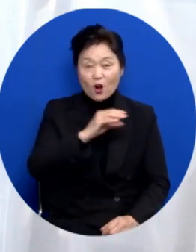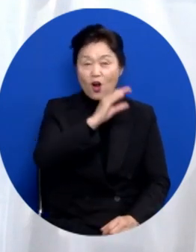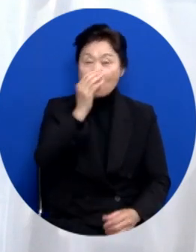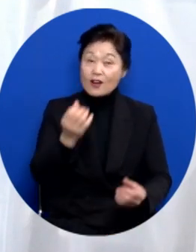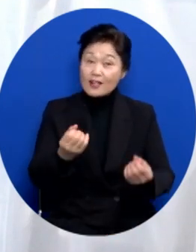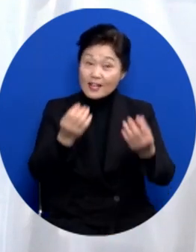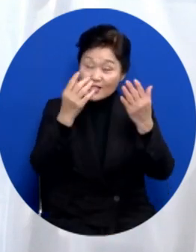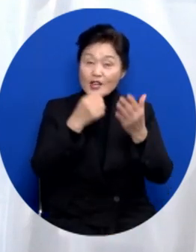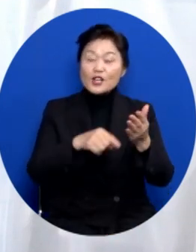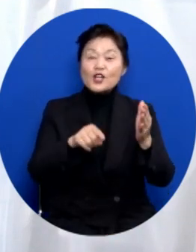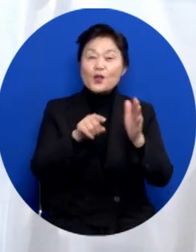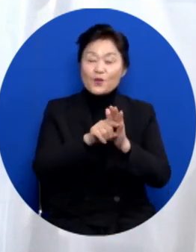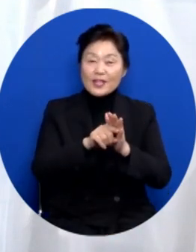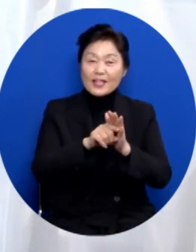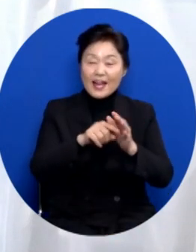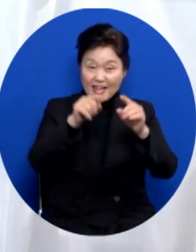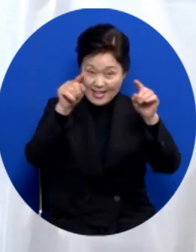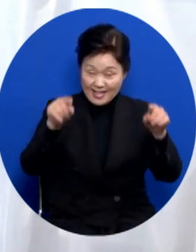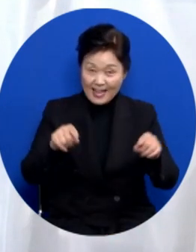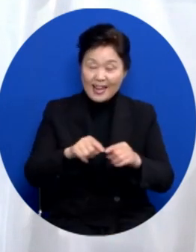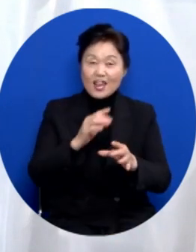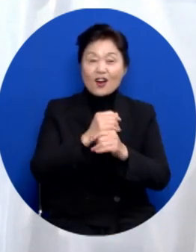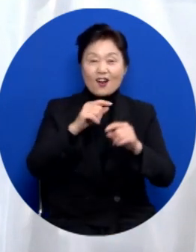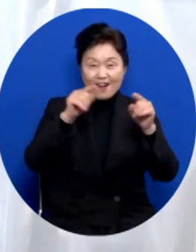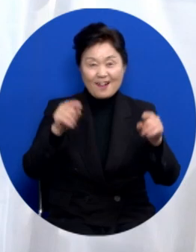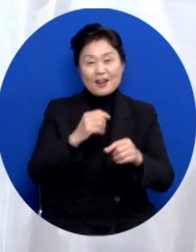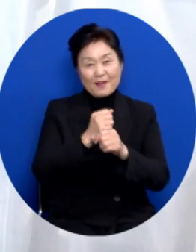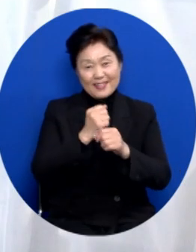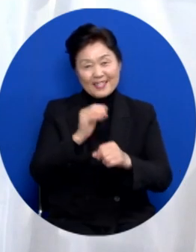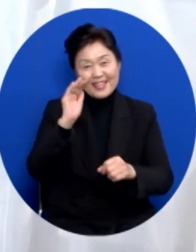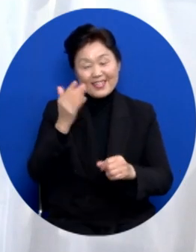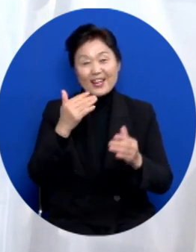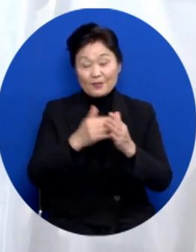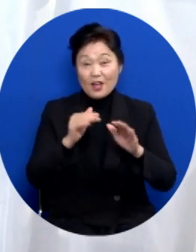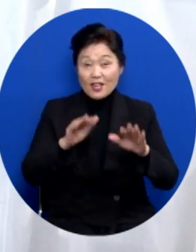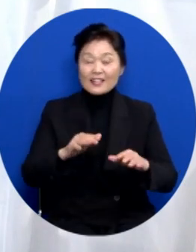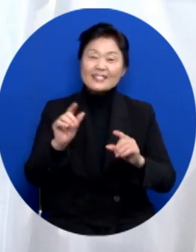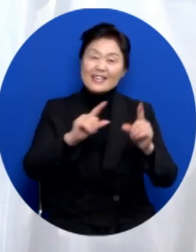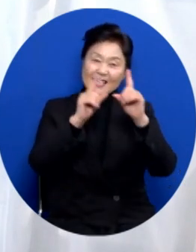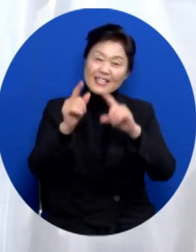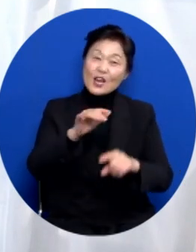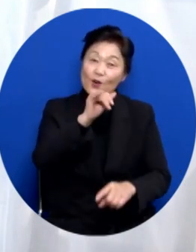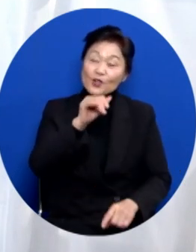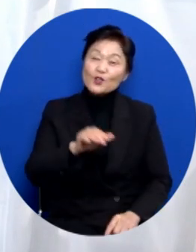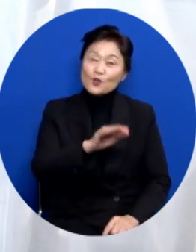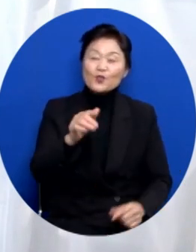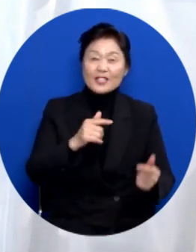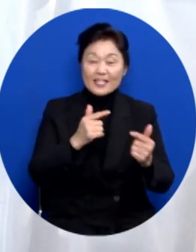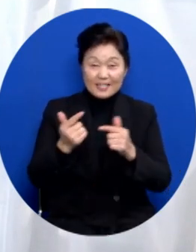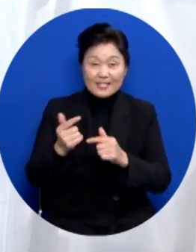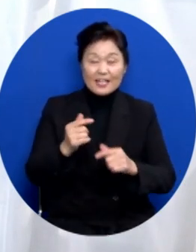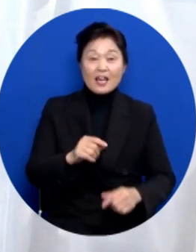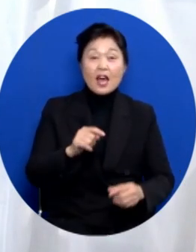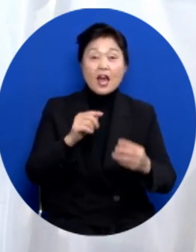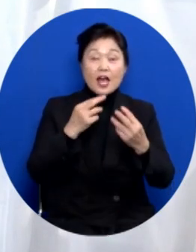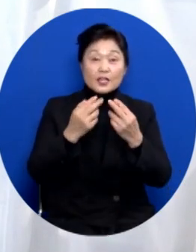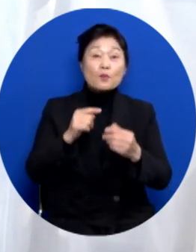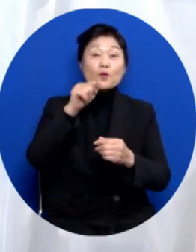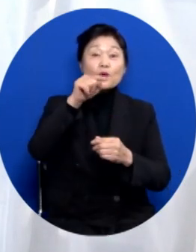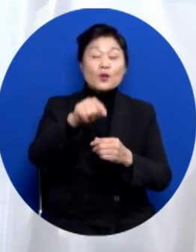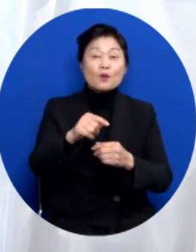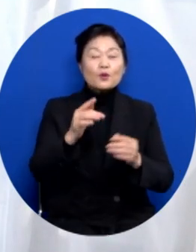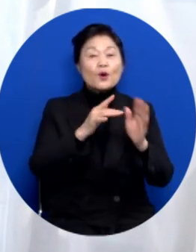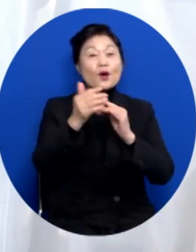성탄절을 위한 대림절 트래커를 제작을 하게 되었습니다. 아래 현재를 살고 있는 저희가 그 창문 너머로 예수님의